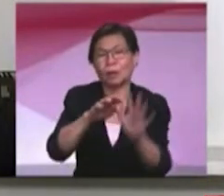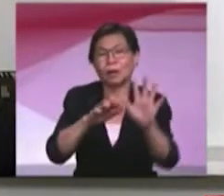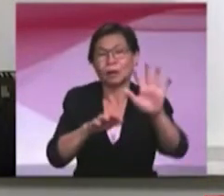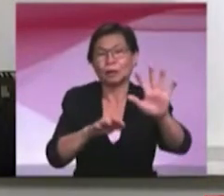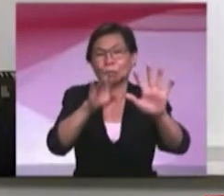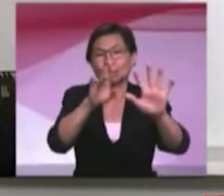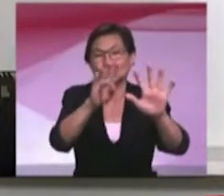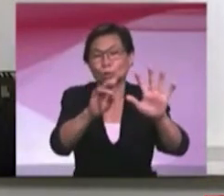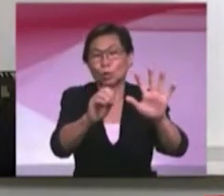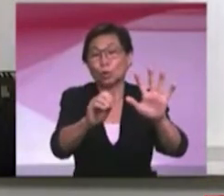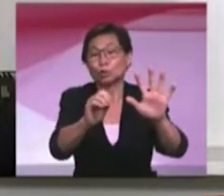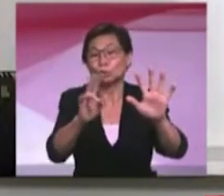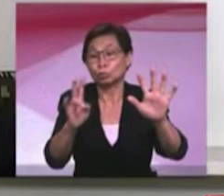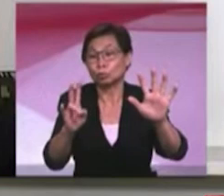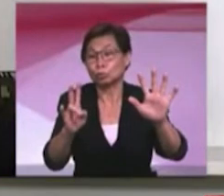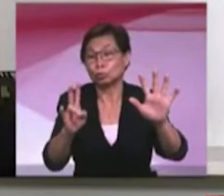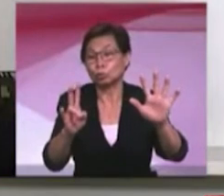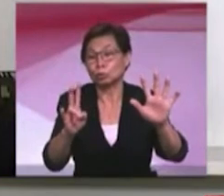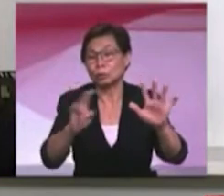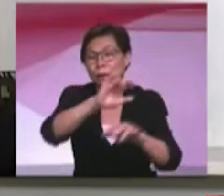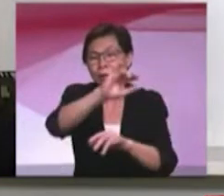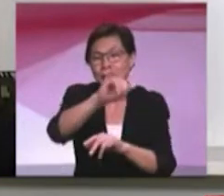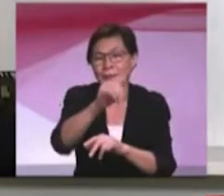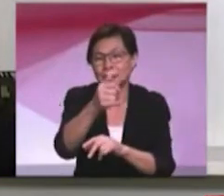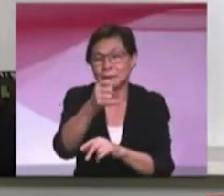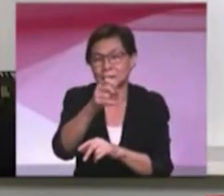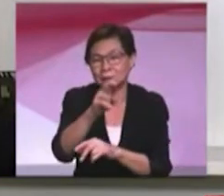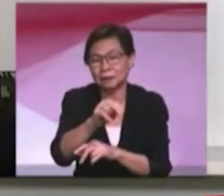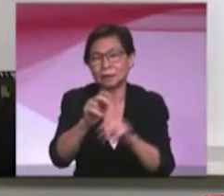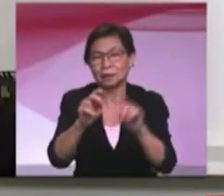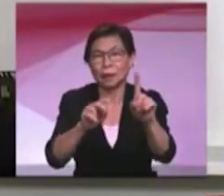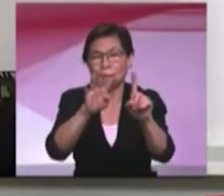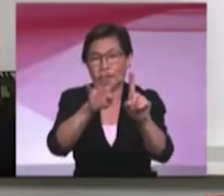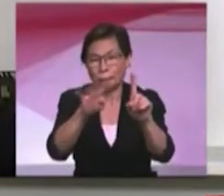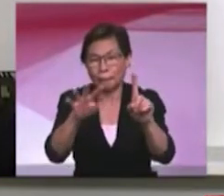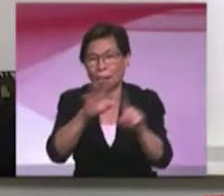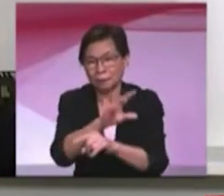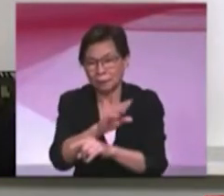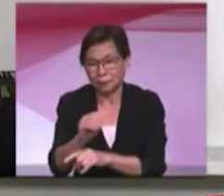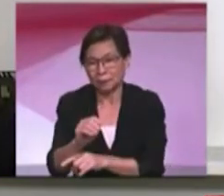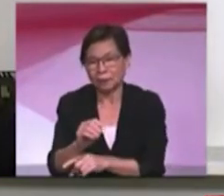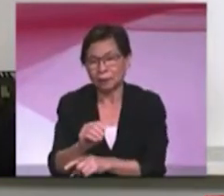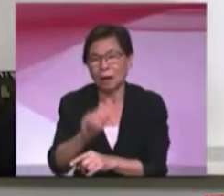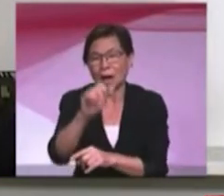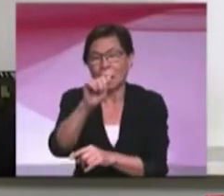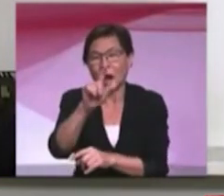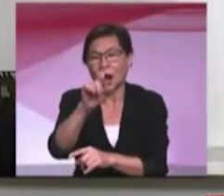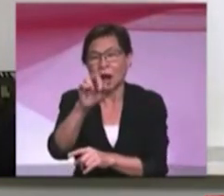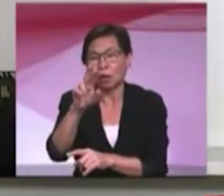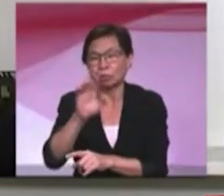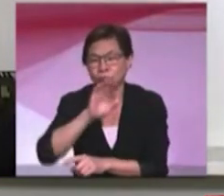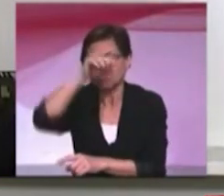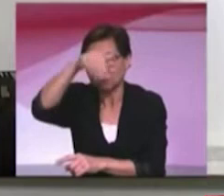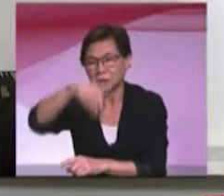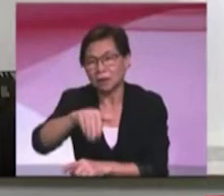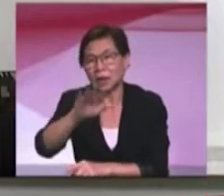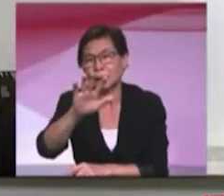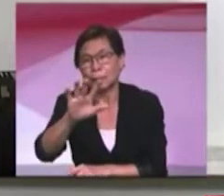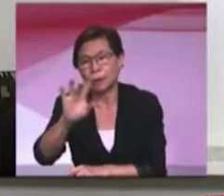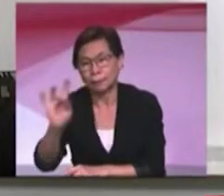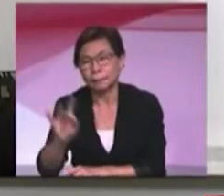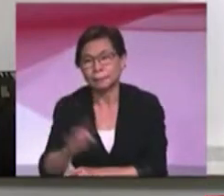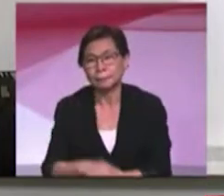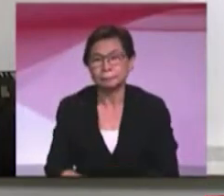merekodkan 507 kes, daerah Jasin 144 kes dan Alor Gajah